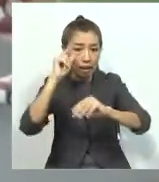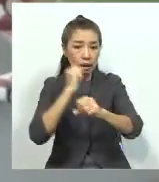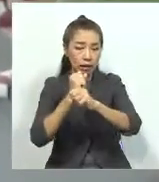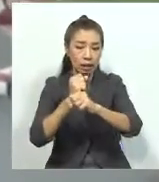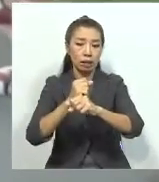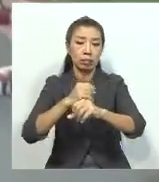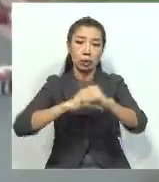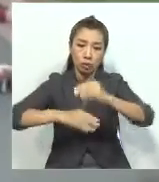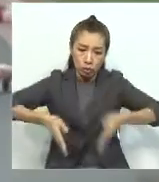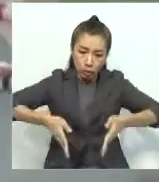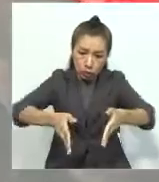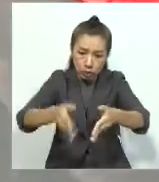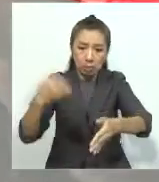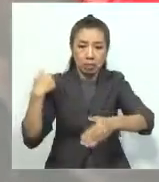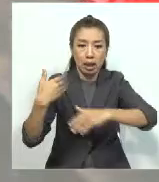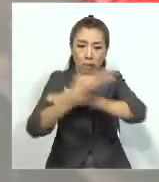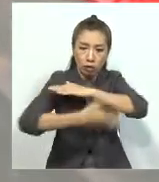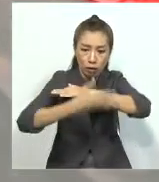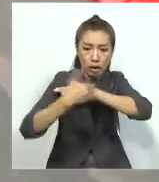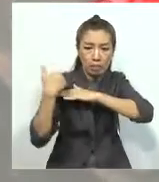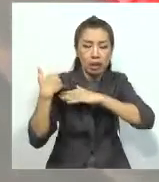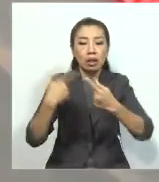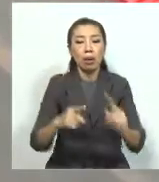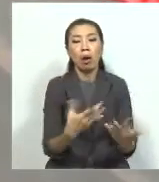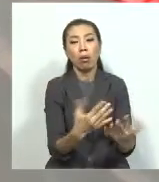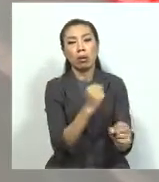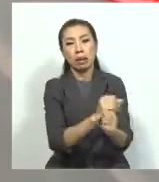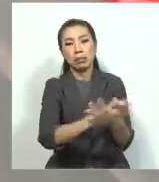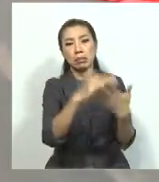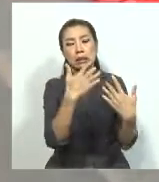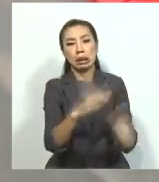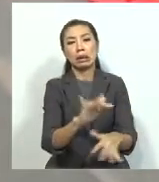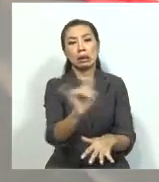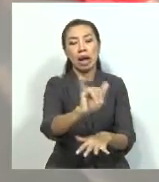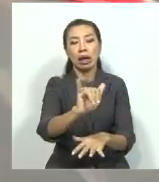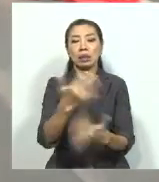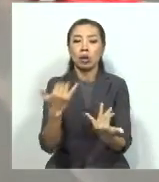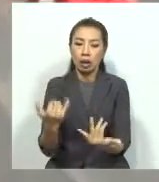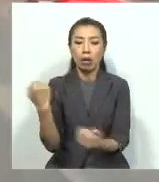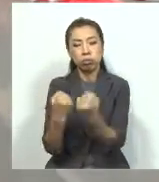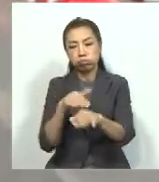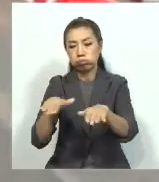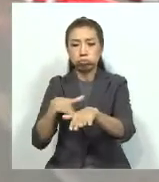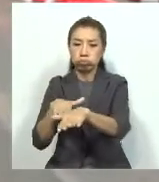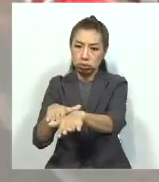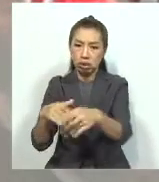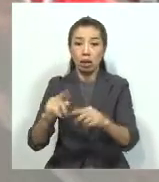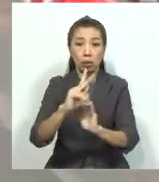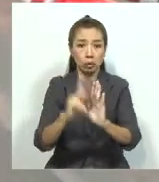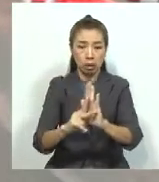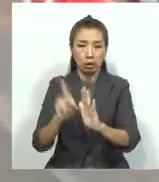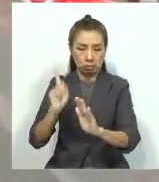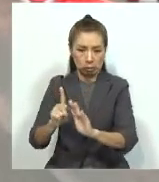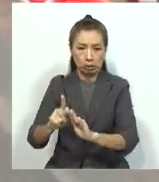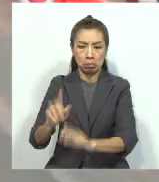างรถไฟหลายสายแต่ยังต้องใช้เวลาหลายปีถึงจะแล้วเสร็จเพื่อลดปัญหาการจราจรรวมถึงการบังคับใช้กฎหมายซึ่